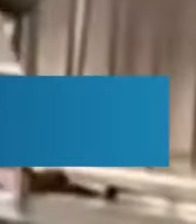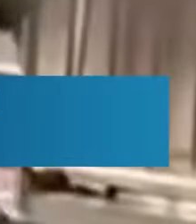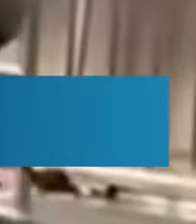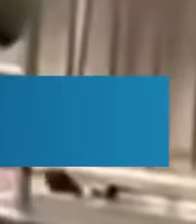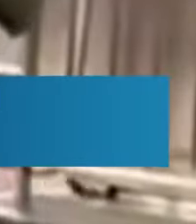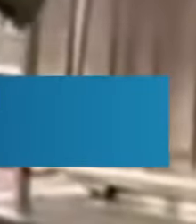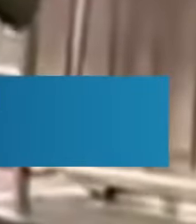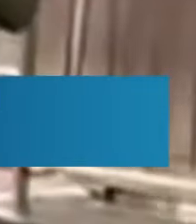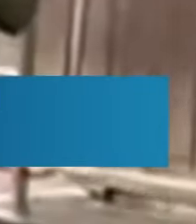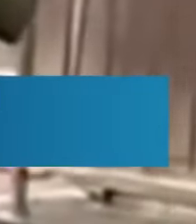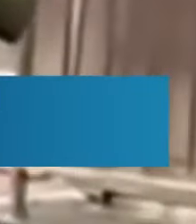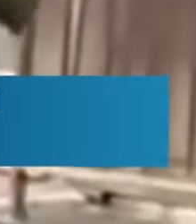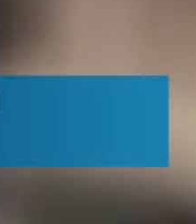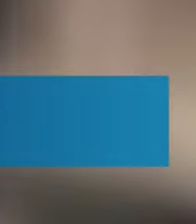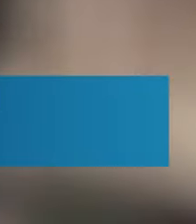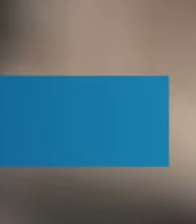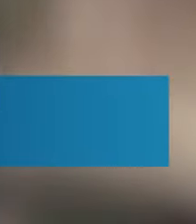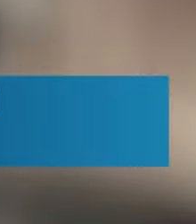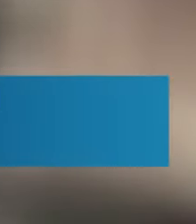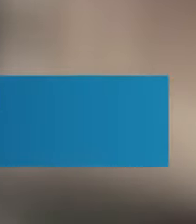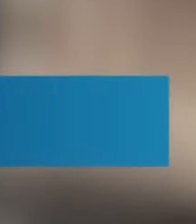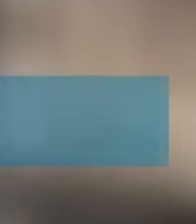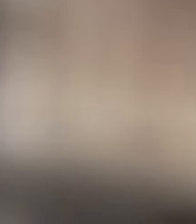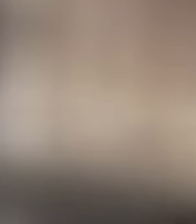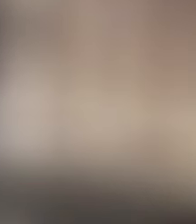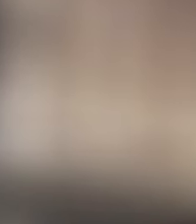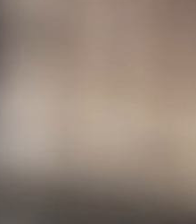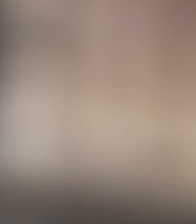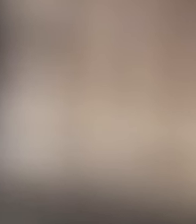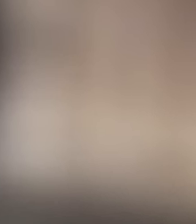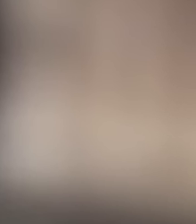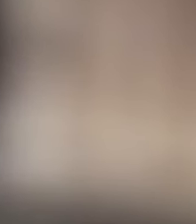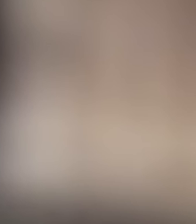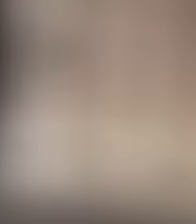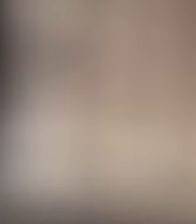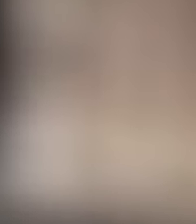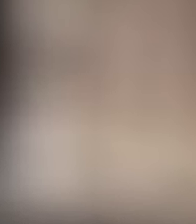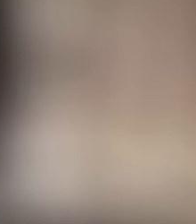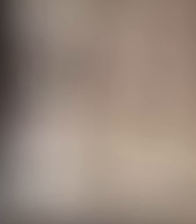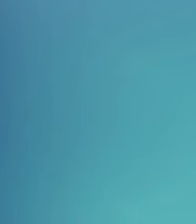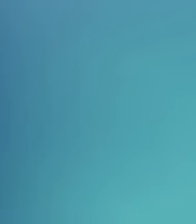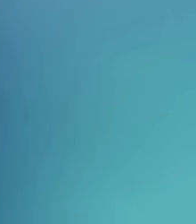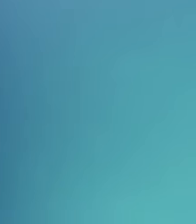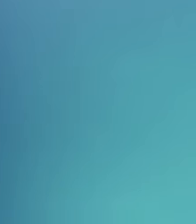폭력을 당해선 안 된다며 폭력에 책임을 지게 될 거란 성명을 냈습니다.